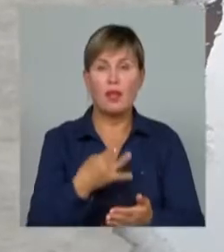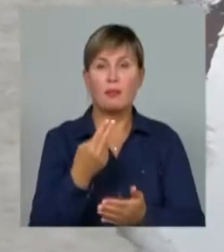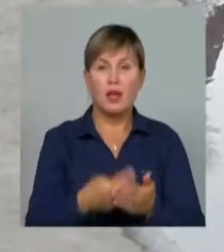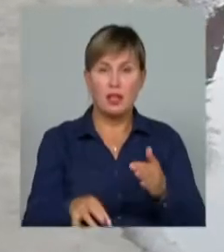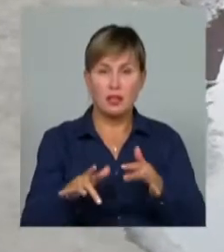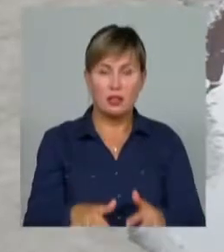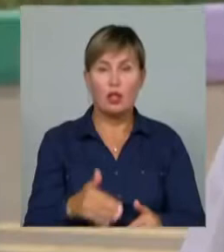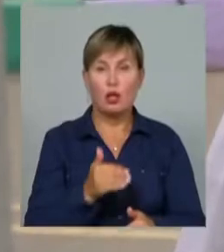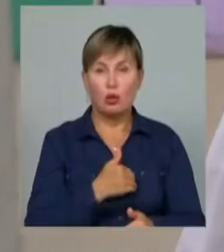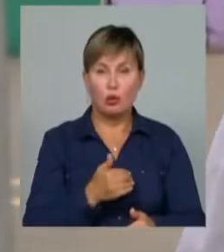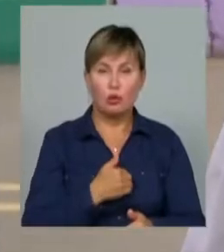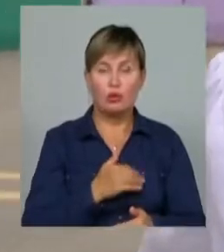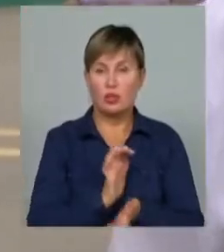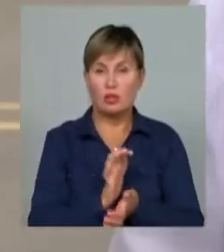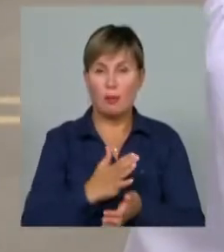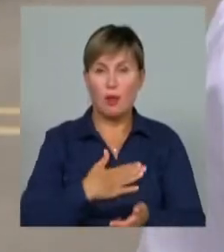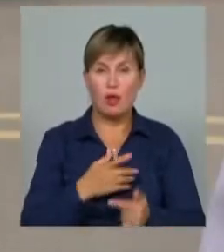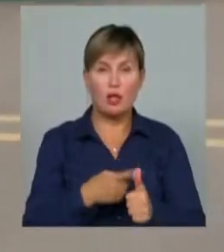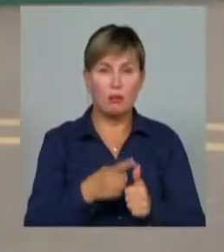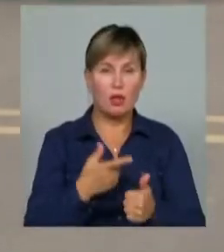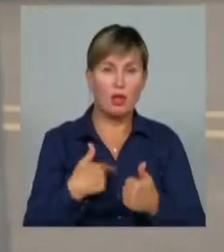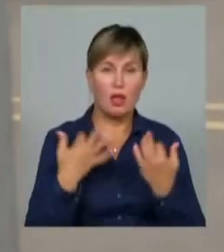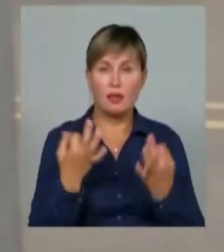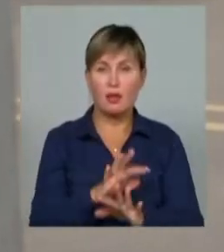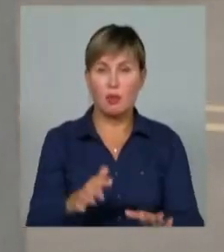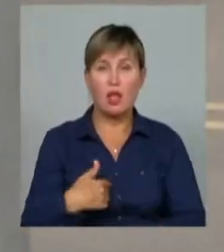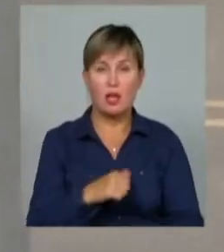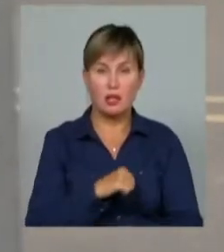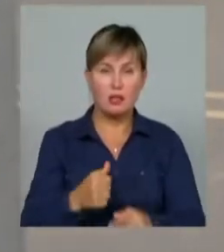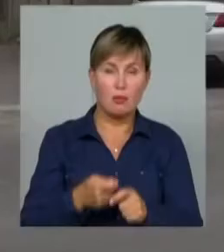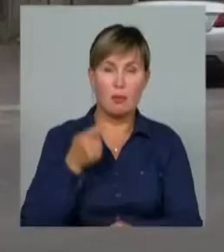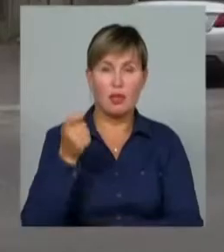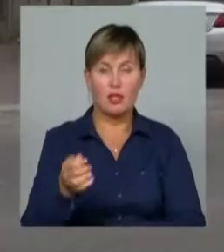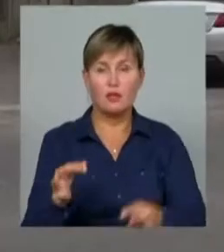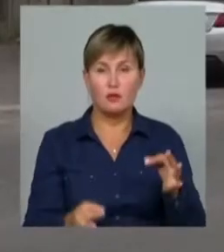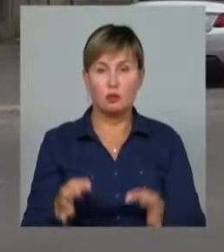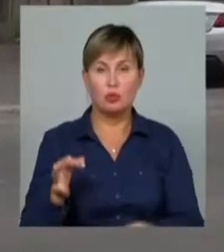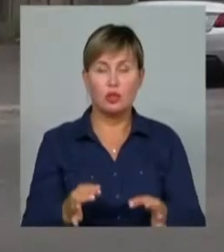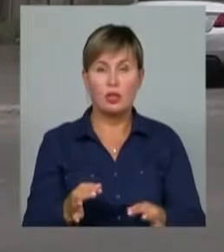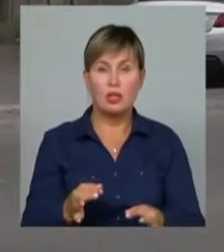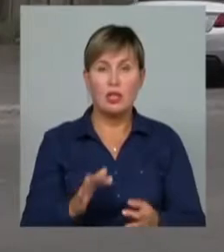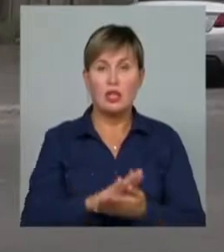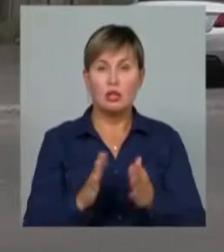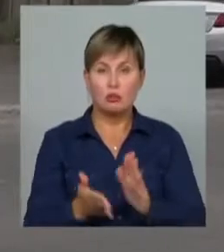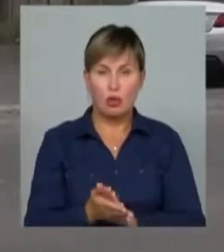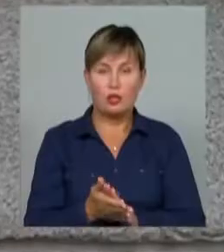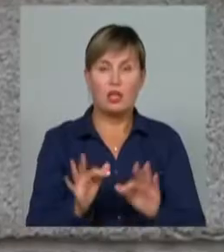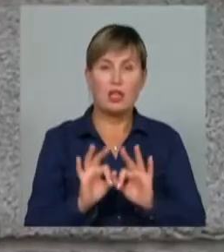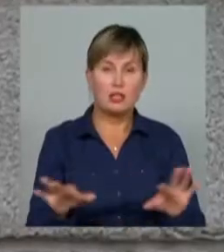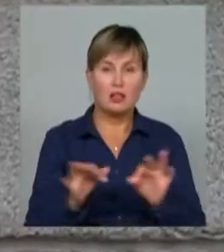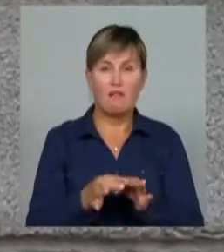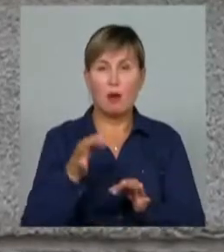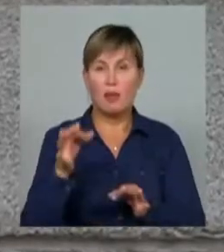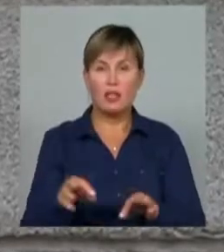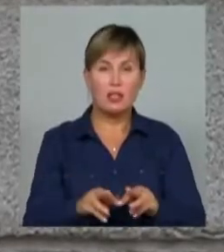дело. Она хочет запятнать мое имя, но я ей этого не позволю. Я сама подала на нее в суд. Тем временем ситуацию прокомментировали в